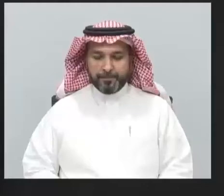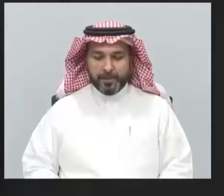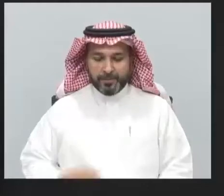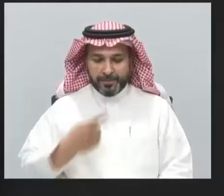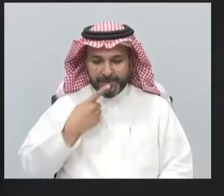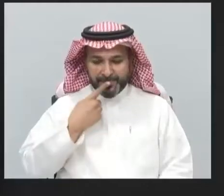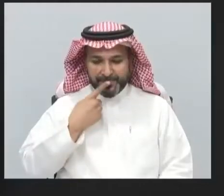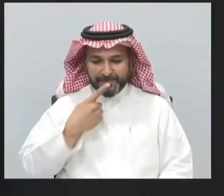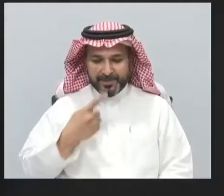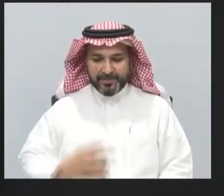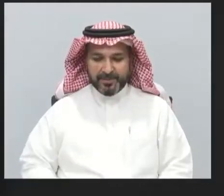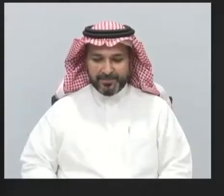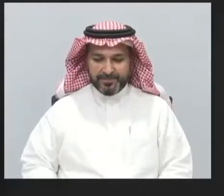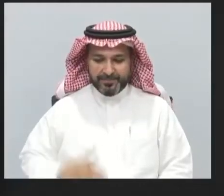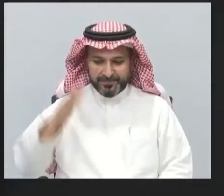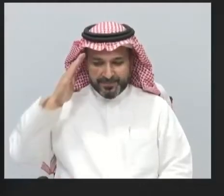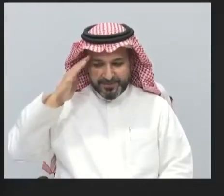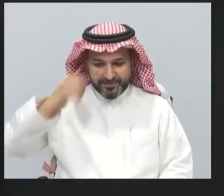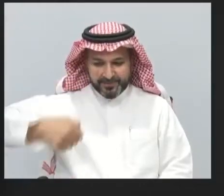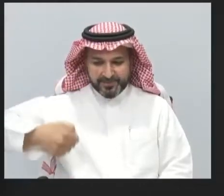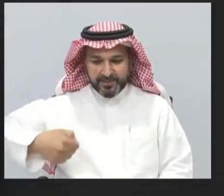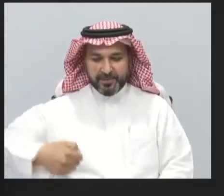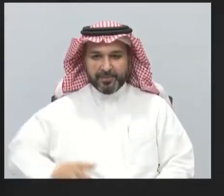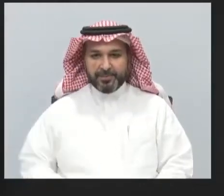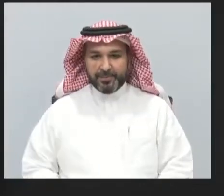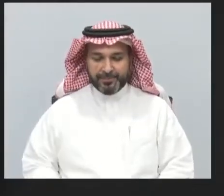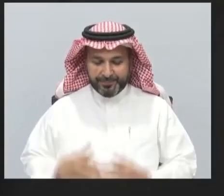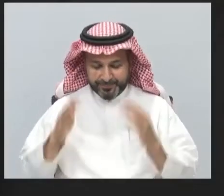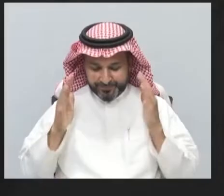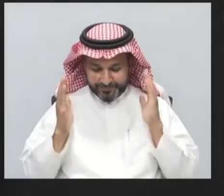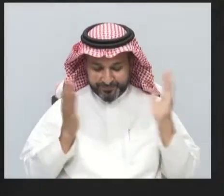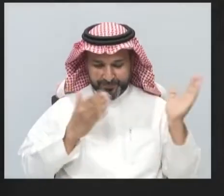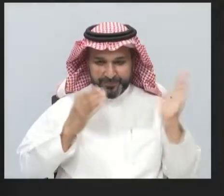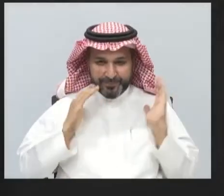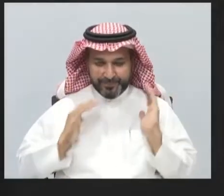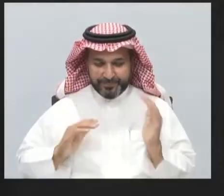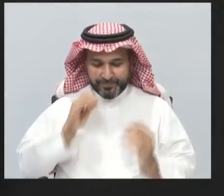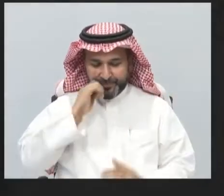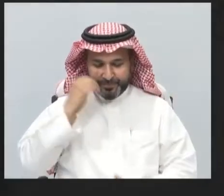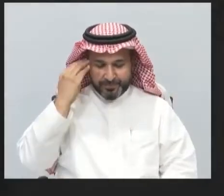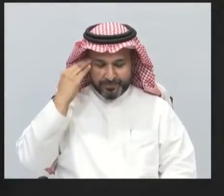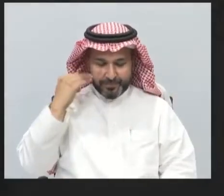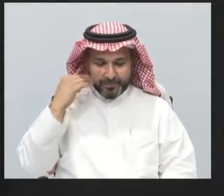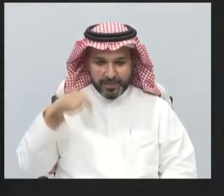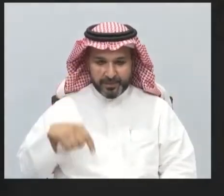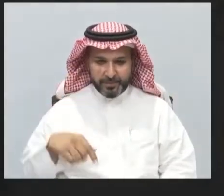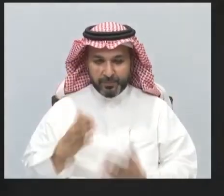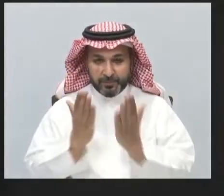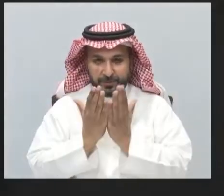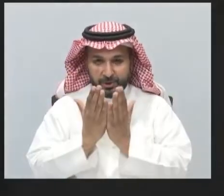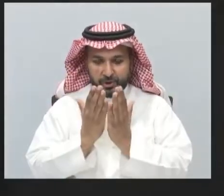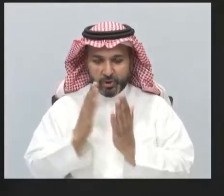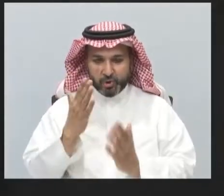بسم الله الرحمن الرحيم السلام عليكم ورحمه الله وبركاته مرحبا بكم اعزائي الطلاب والطالبات في درس جديد من دروس الرياضيات